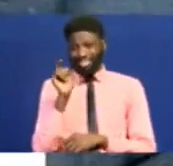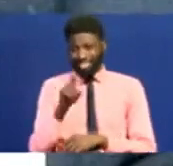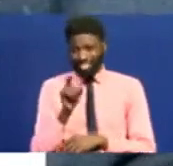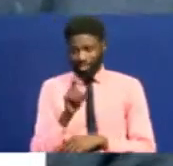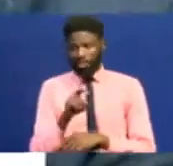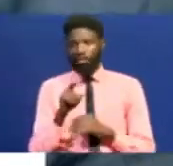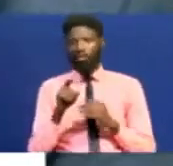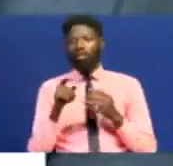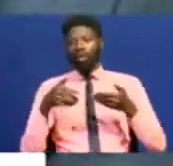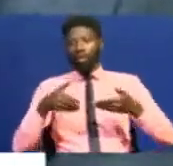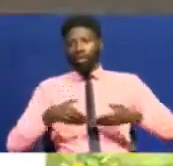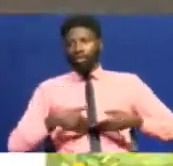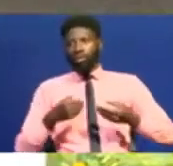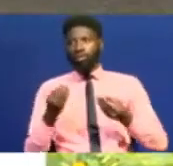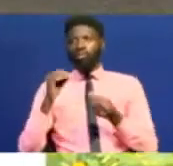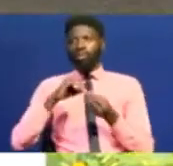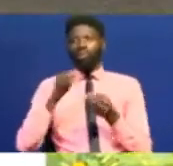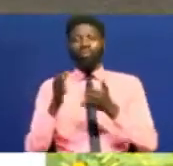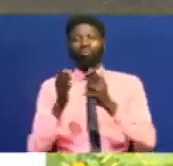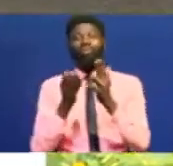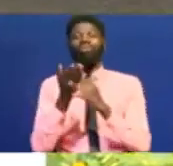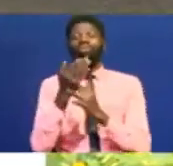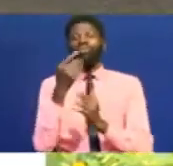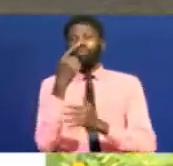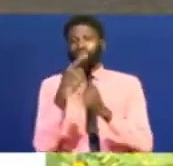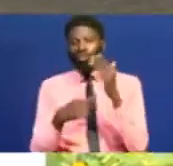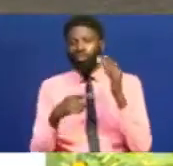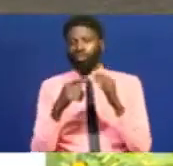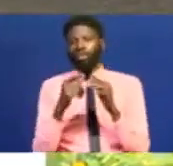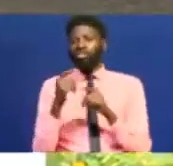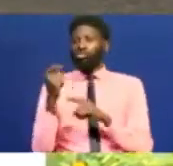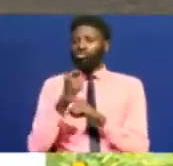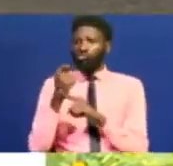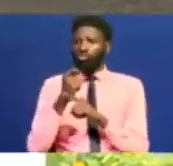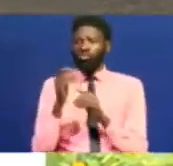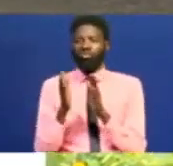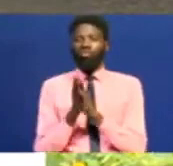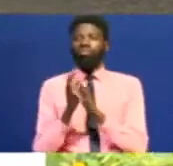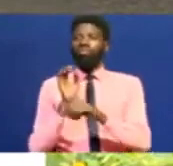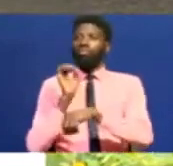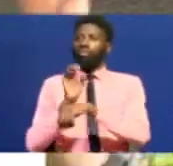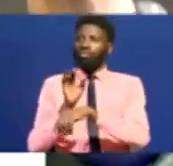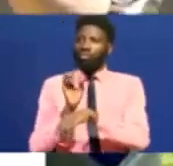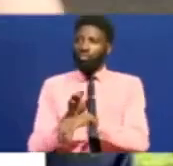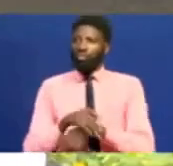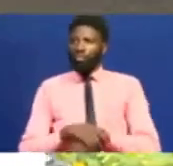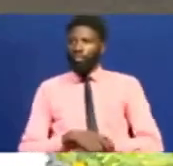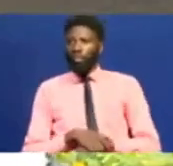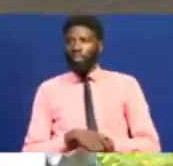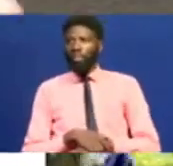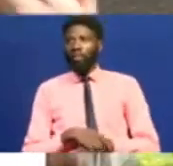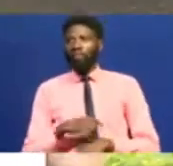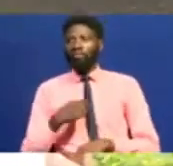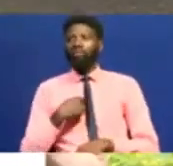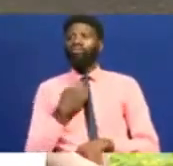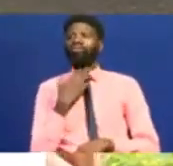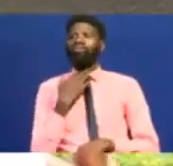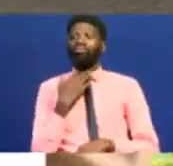ya mafunzo na ushauri. So I will urge everybody to support the empowerments, because empowerments